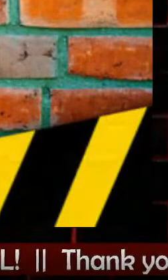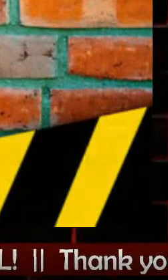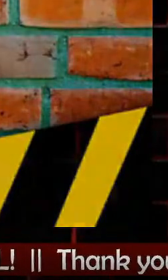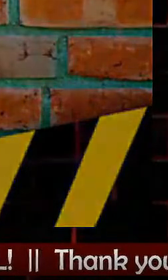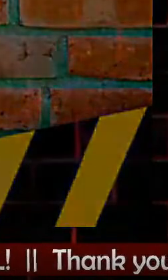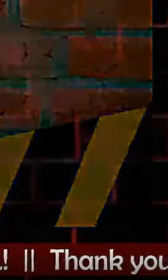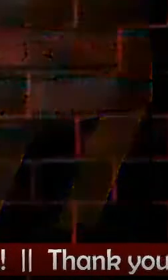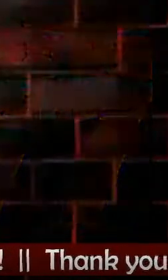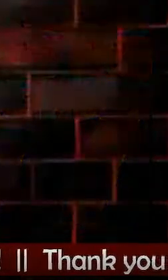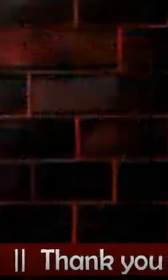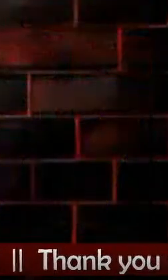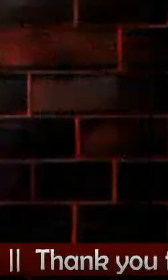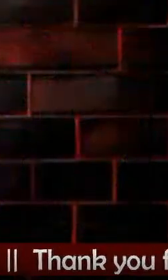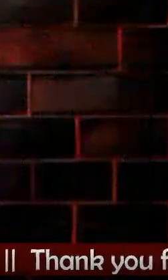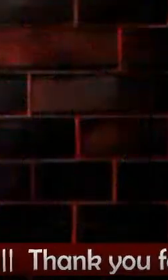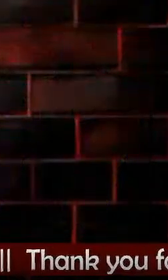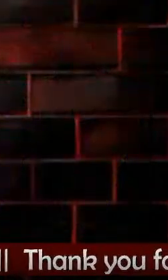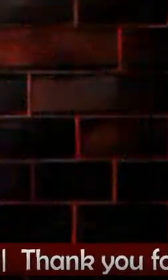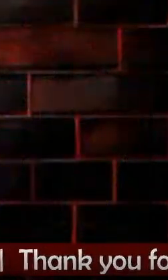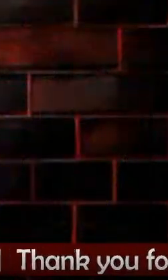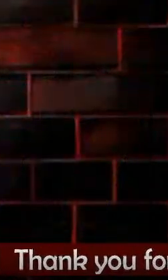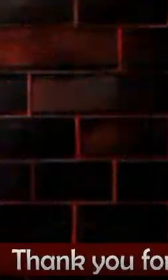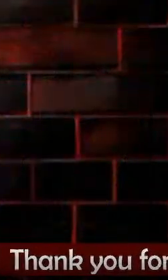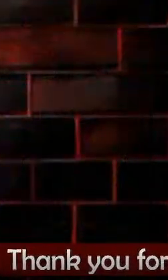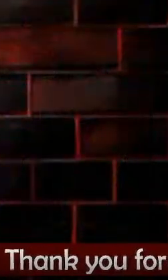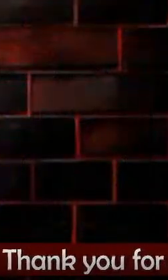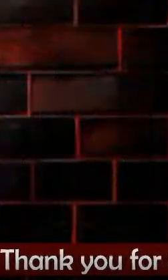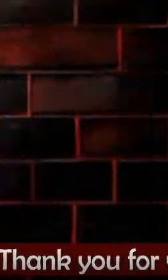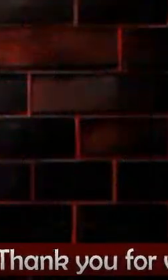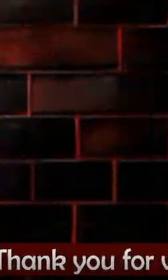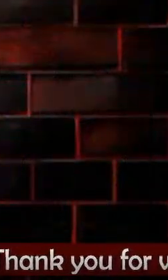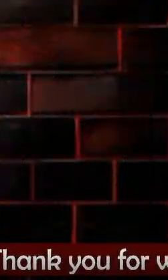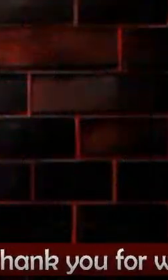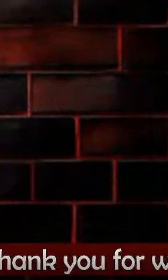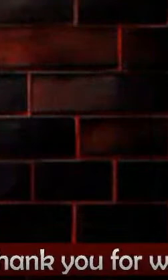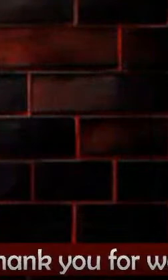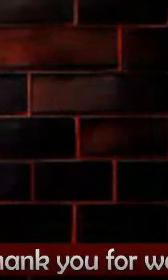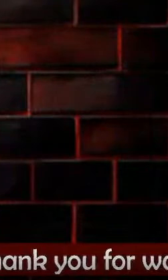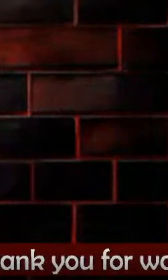Enjoy the rest of the evening. God bless you all. I love your